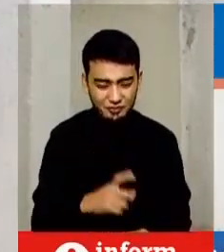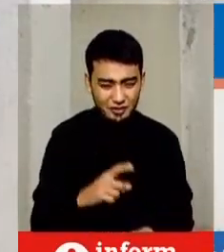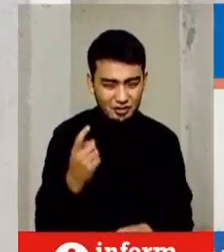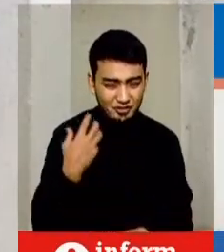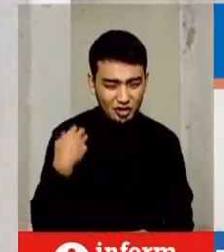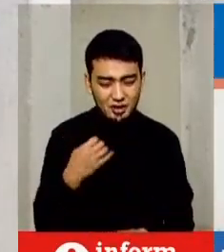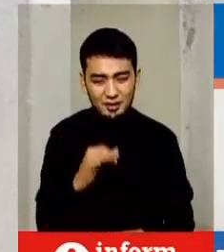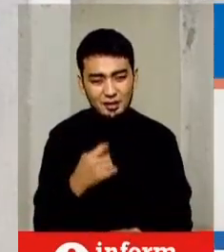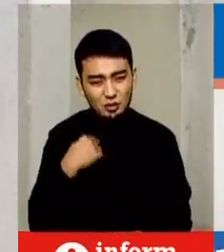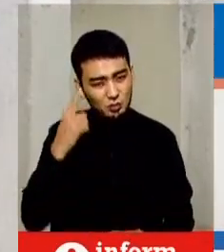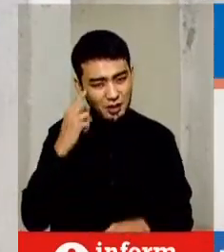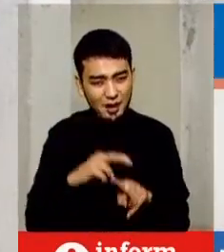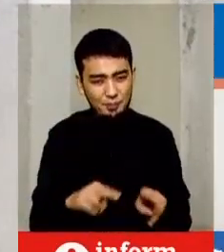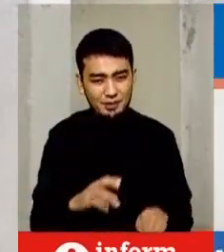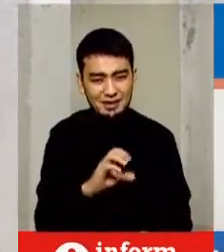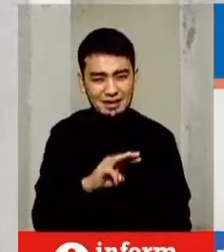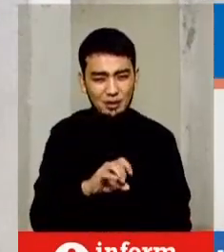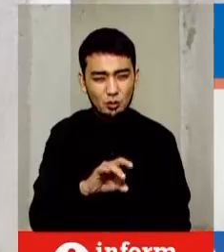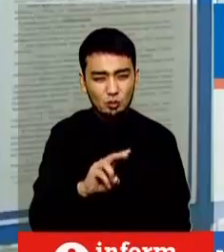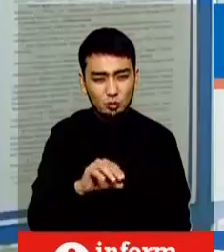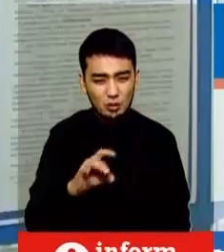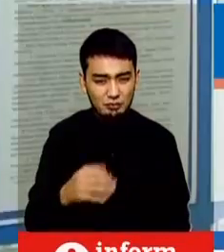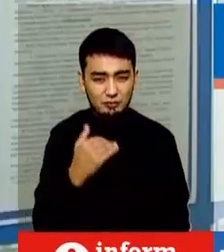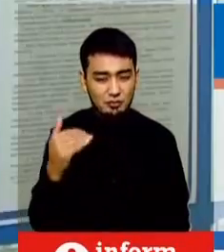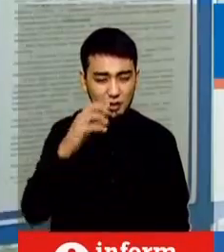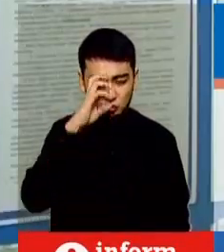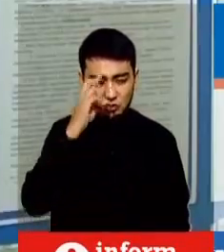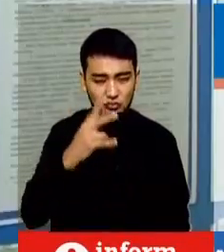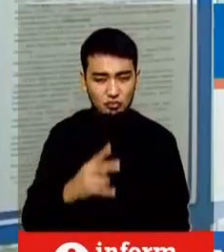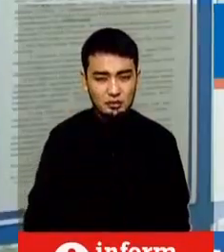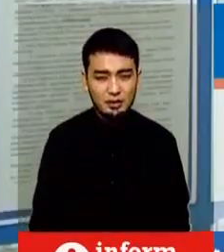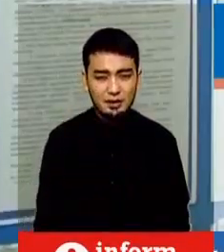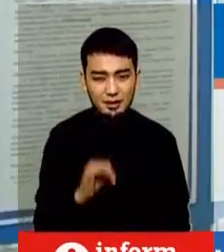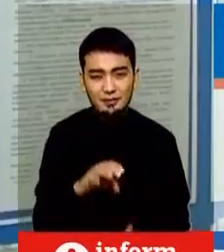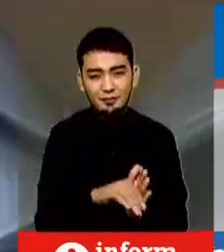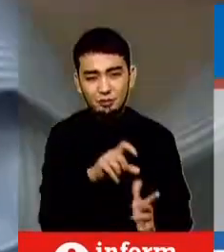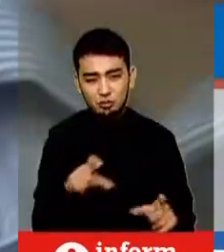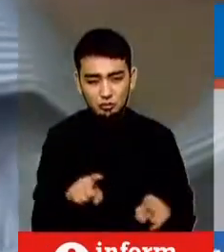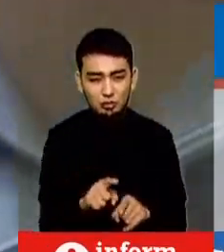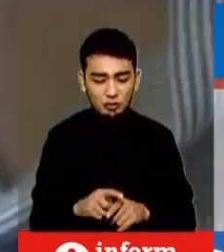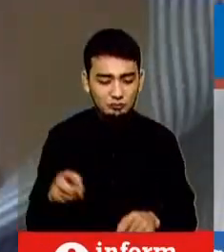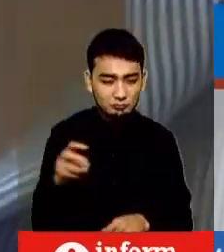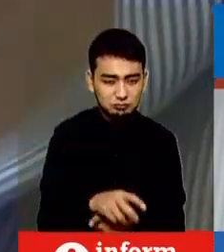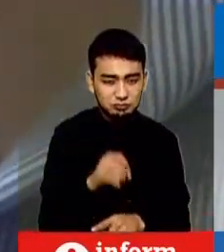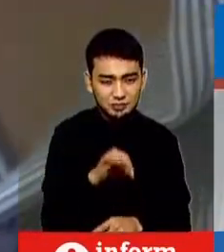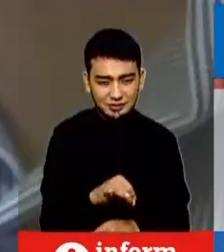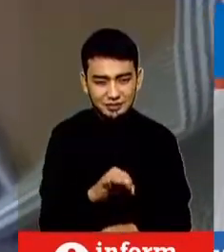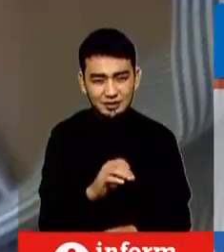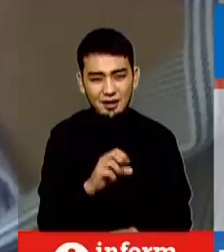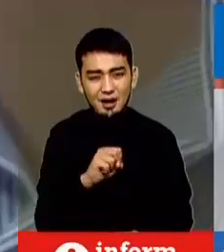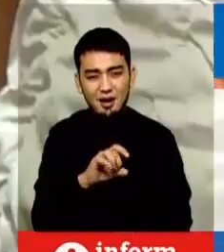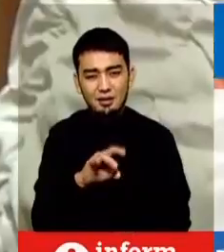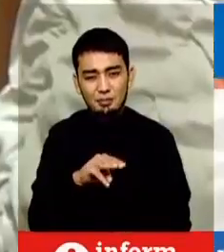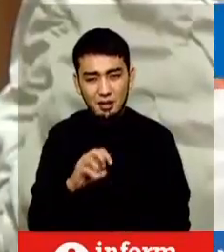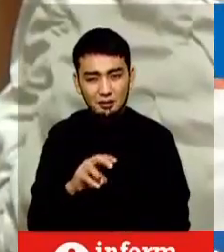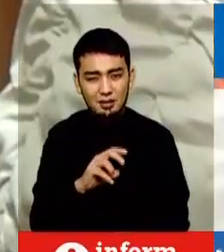этим я считаю, что такая структура должна быть государственной. Сюда же приехали депутаты Мажилиса парламента Никита Шаталов и Арман Калыков.